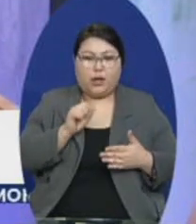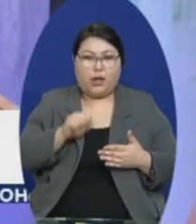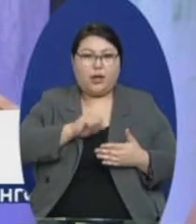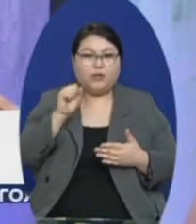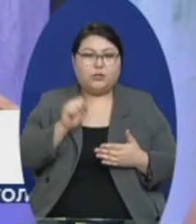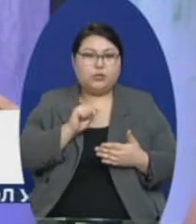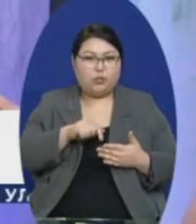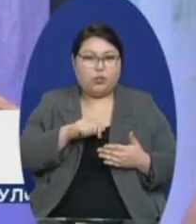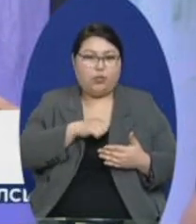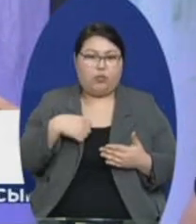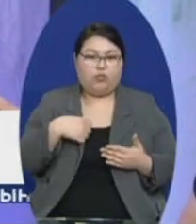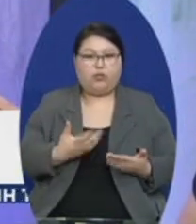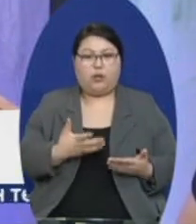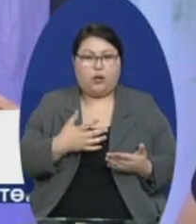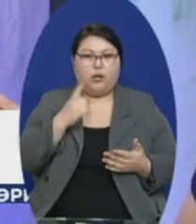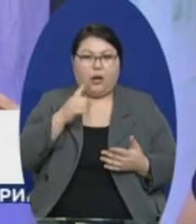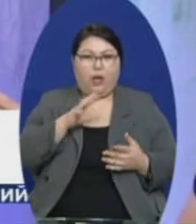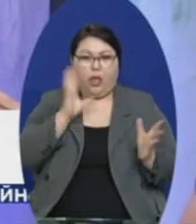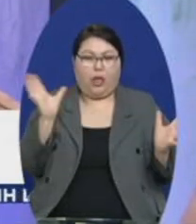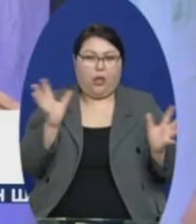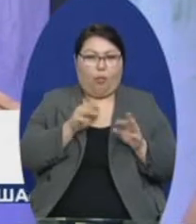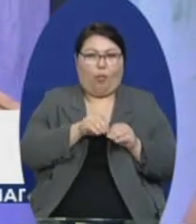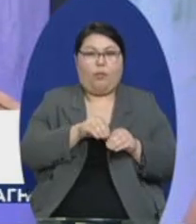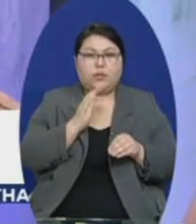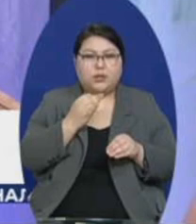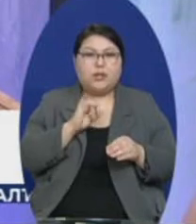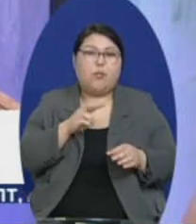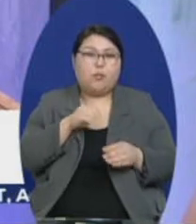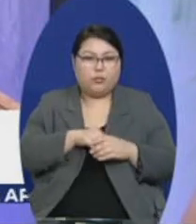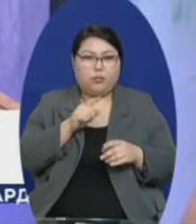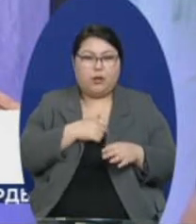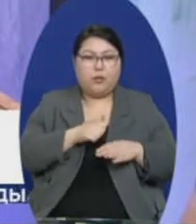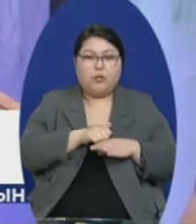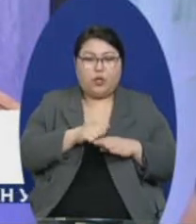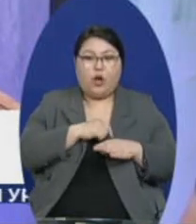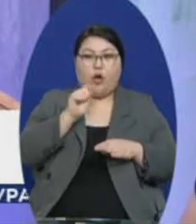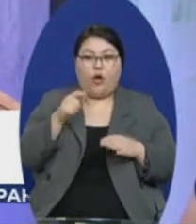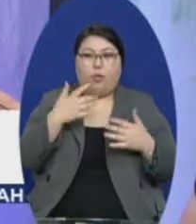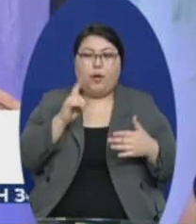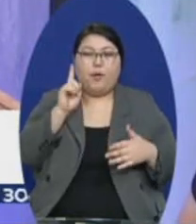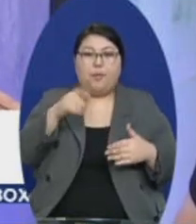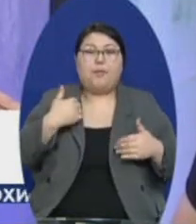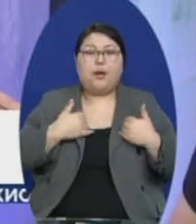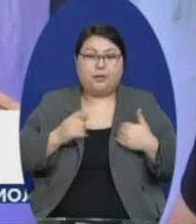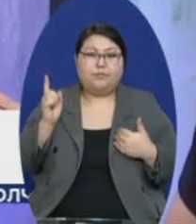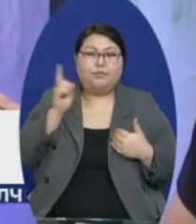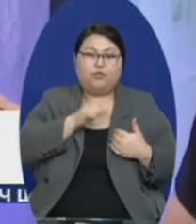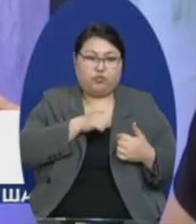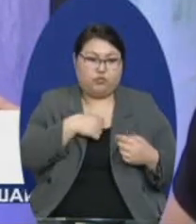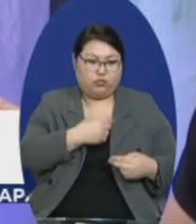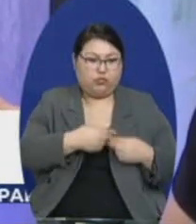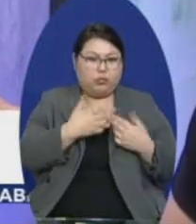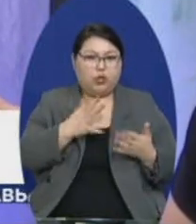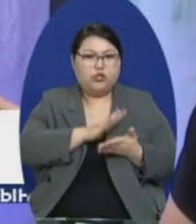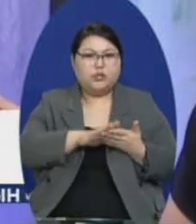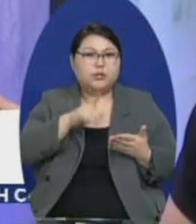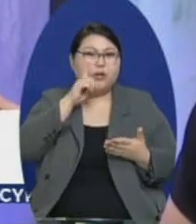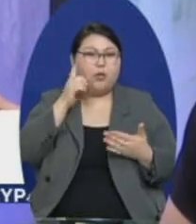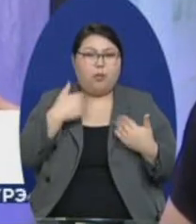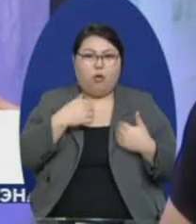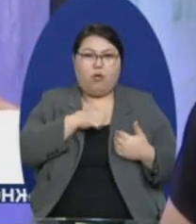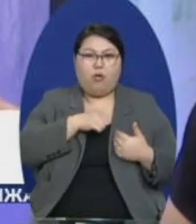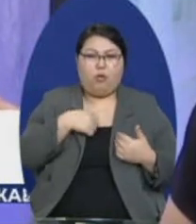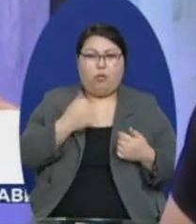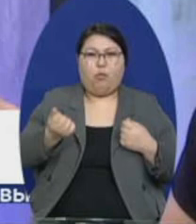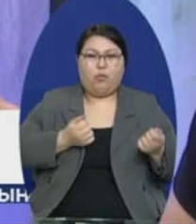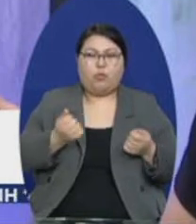өөрөө нэг одоо системд орж ирэх юм зүйл. Тэнгш одоо ингээд бэлтгэгдээд очсон багш яваад очдөг өөртөө туслах юм байхгүй шинэ залуу багш өөрийнхөө ол